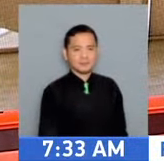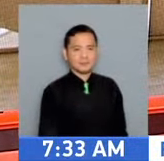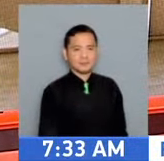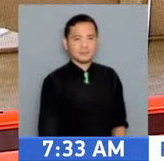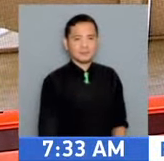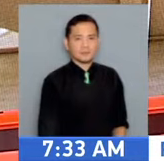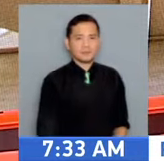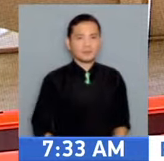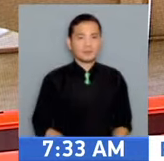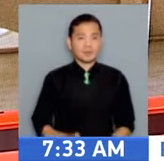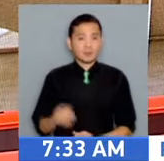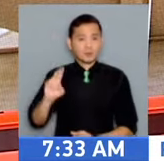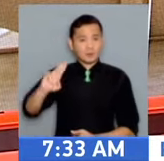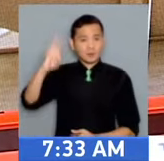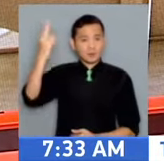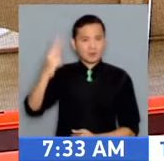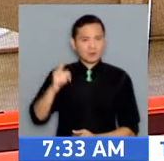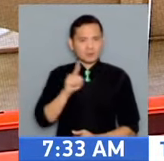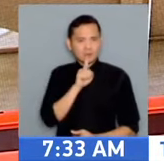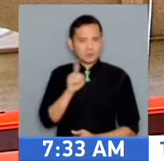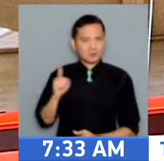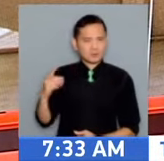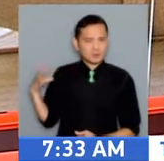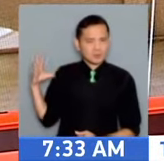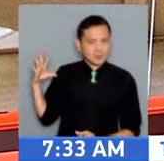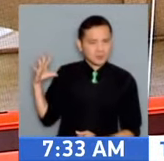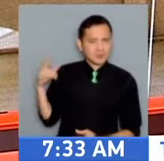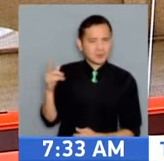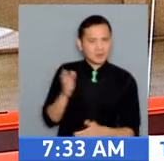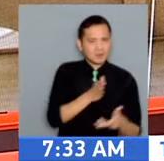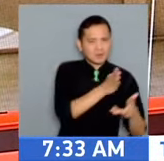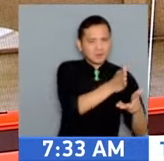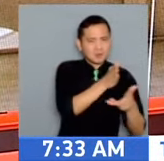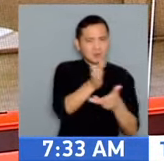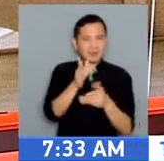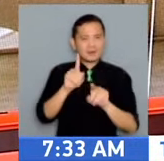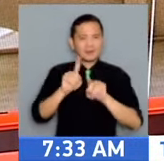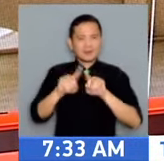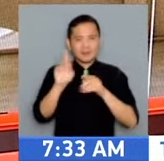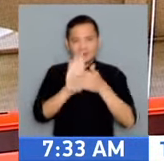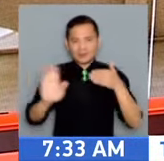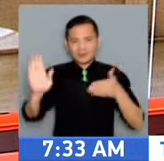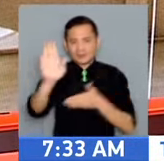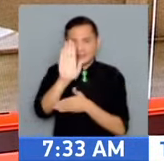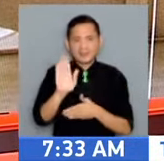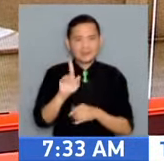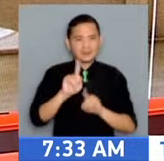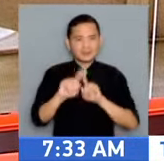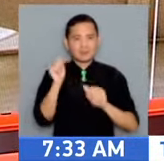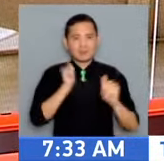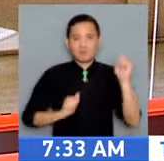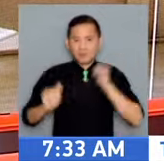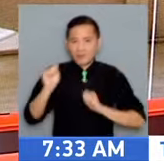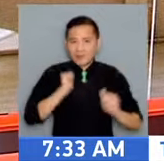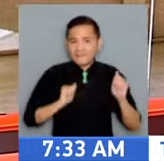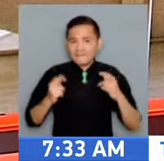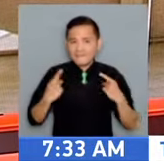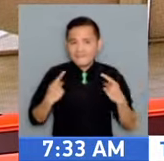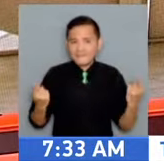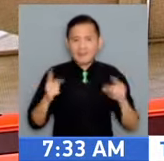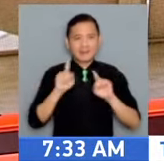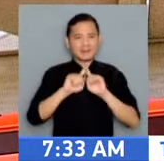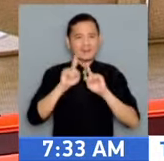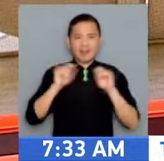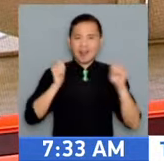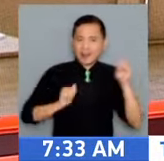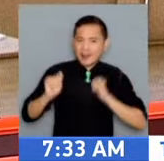po. Yan. Lilibot tayo sa iba't ibang mga campus kasama ang paborito niyo, mga performers and of course, artists kasama dyan. May